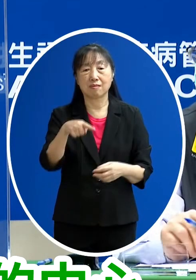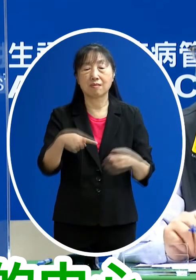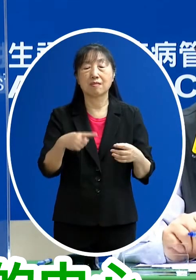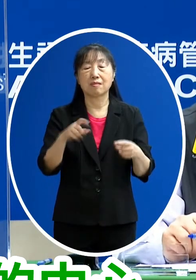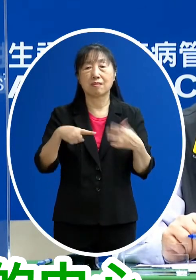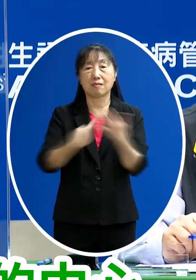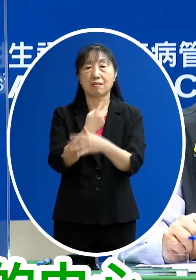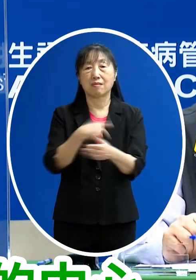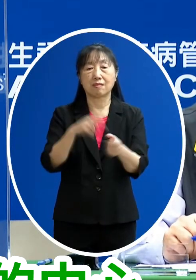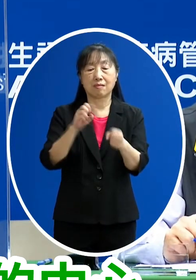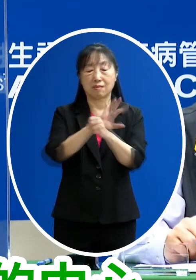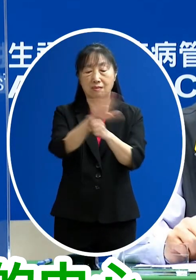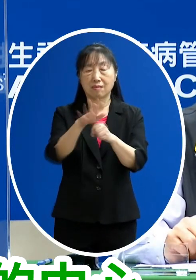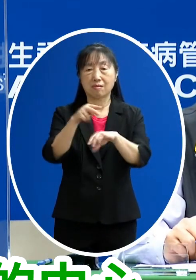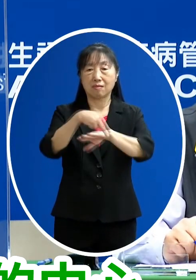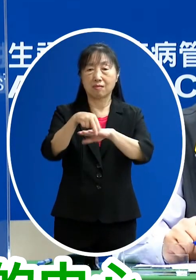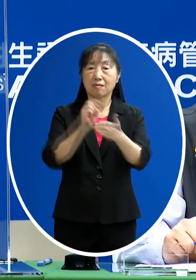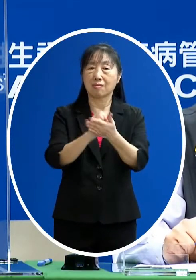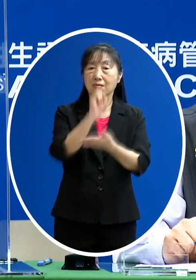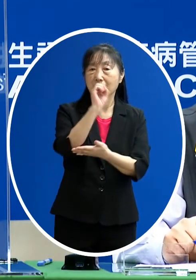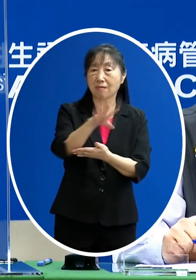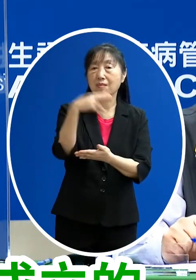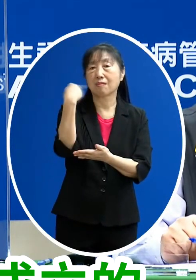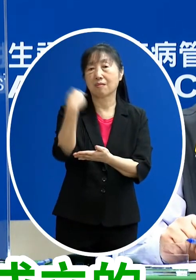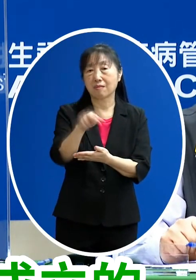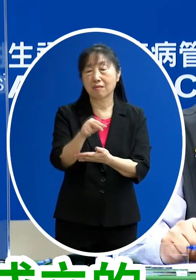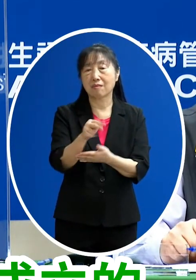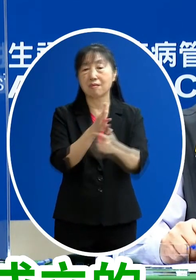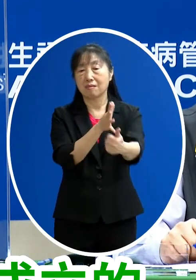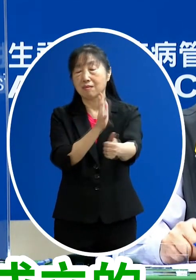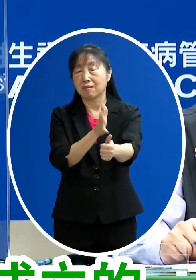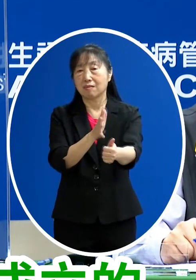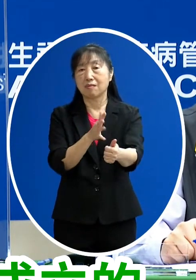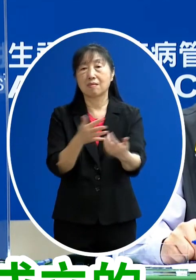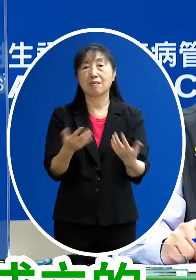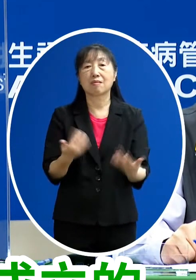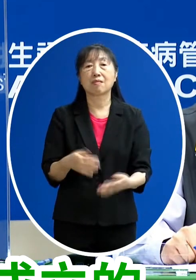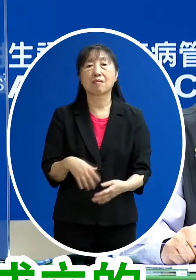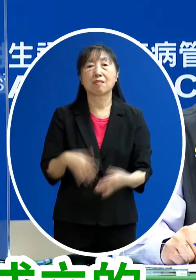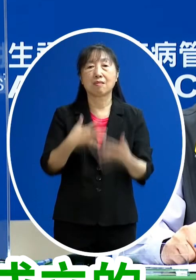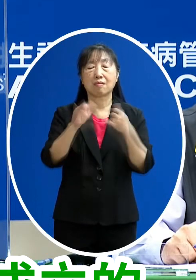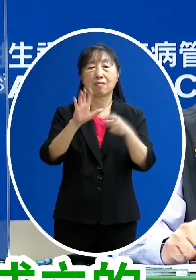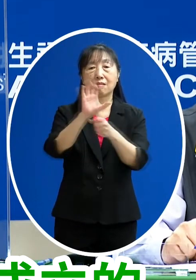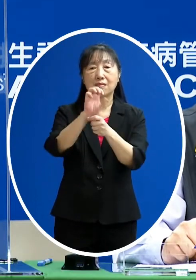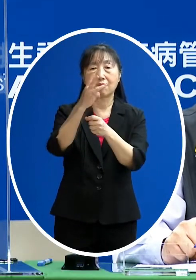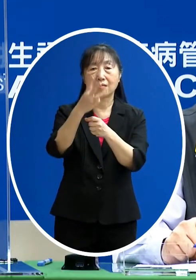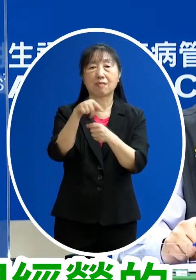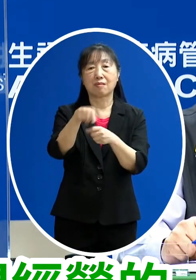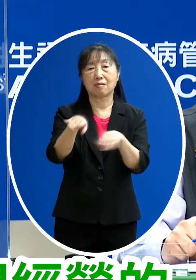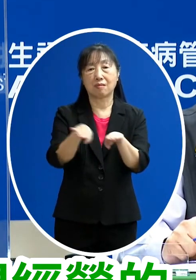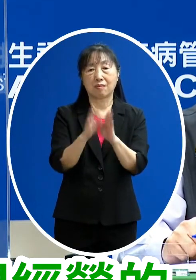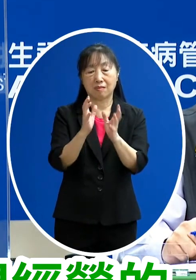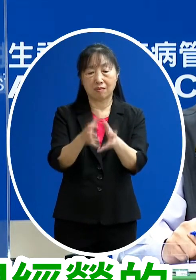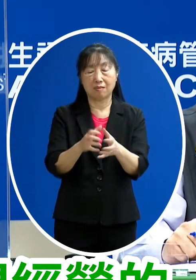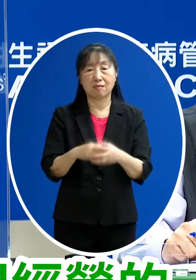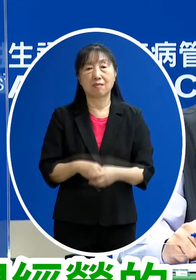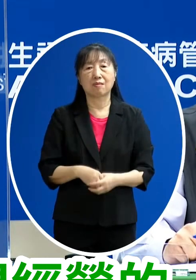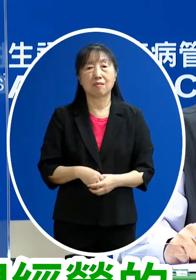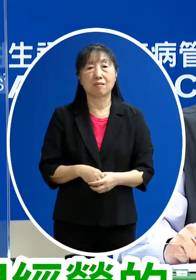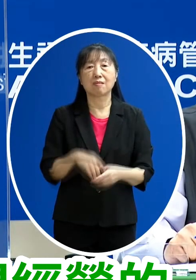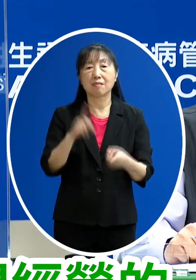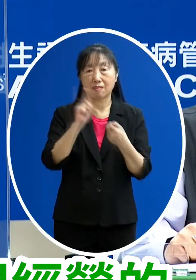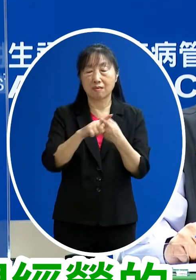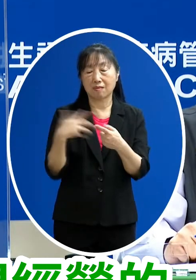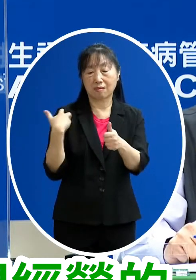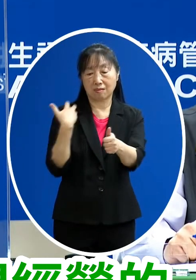通报及咨询服务的中心，那这个是从民国93年起来成立的，然后主要大家知道它是一个